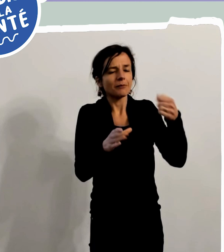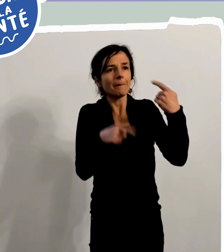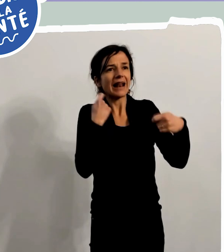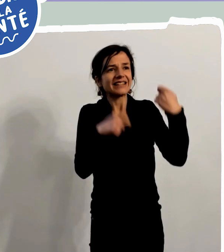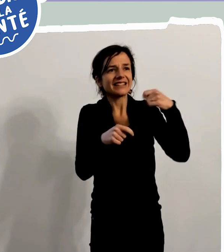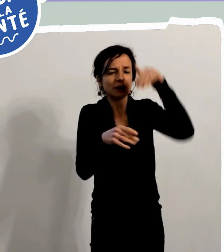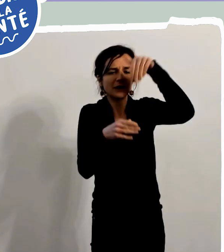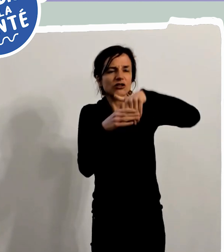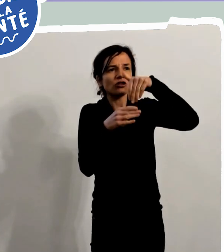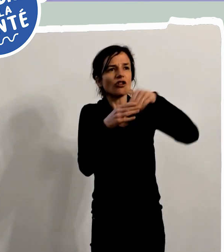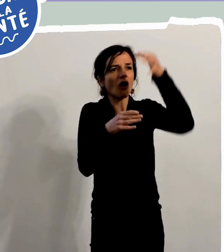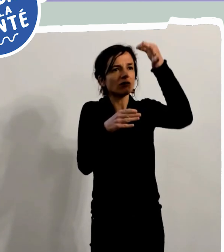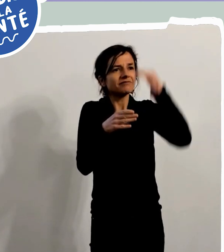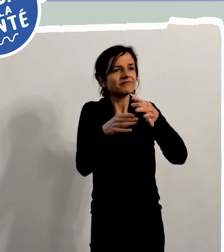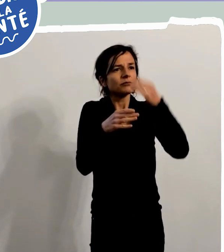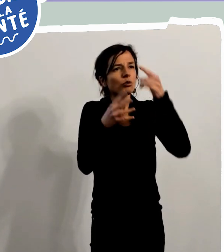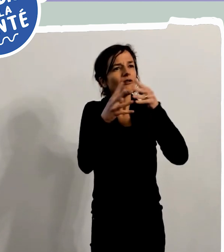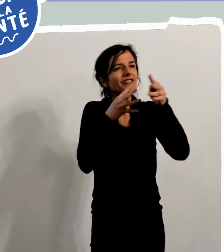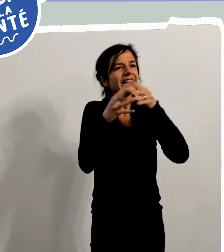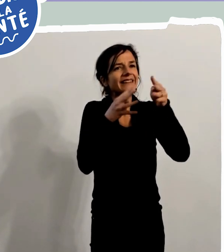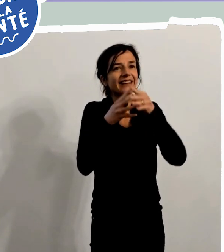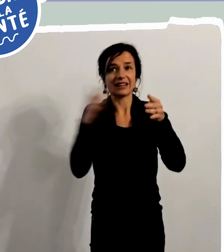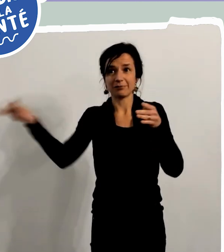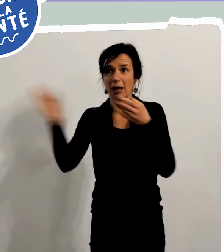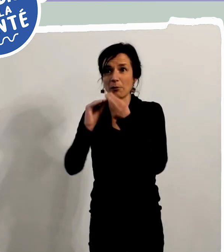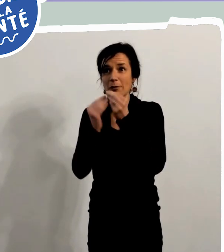Hein, c'est ça le problème, c'est qu'elles sont en plastique.